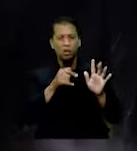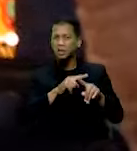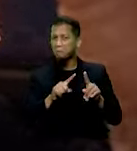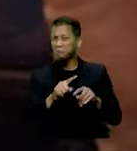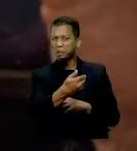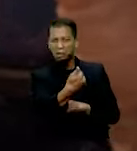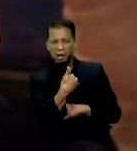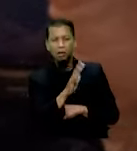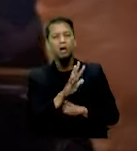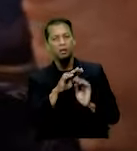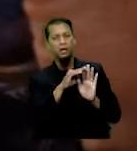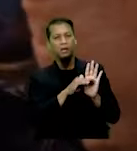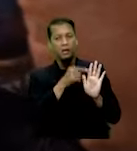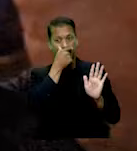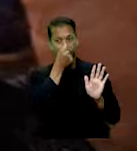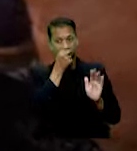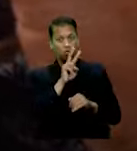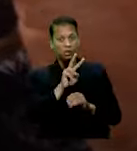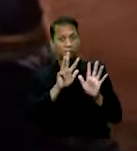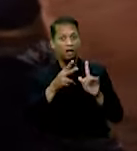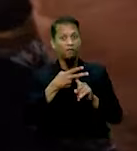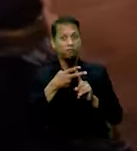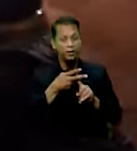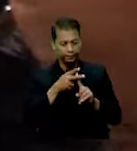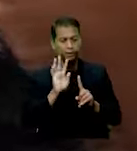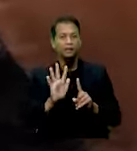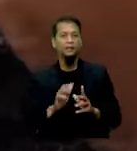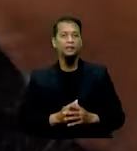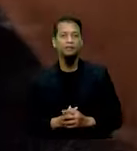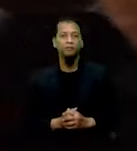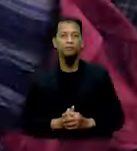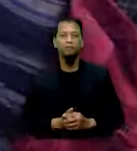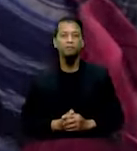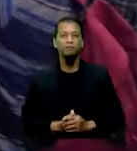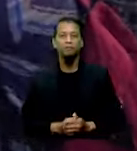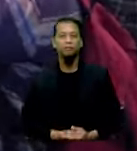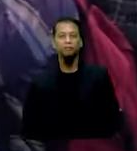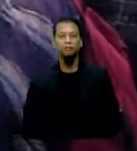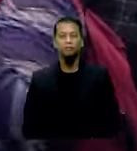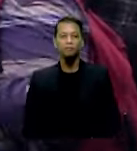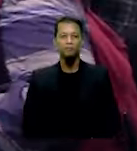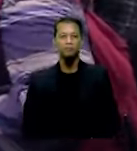dijadwalkan Kamis 29 Februari. Dari Jakarta, Tim Liputan iNews melaporkan.